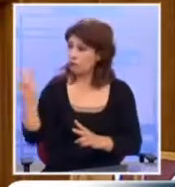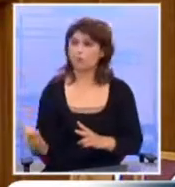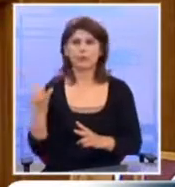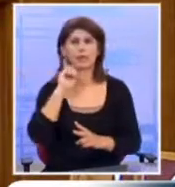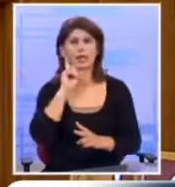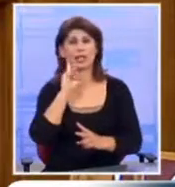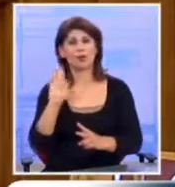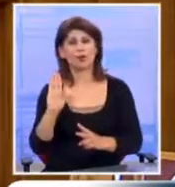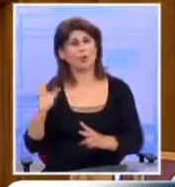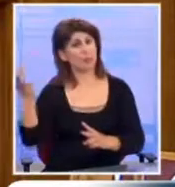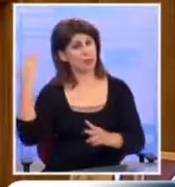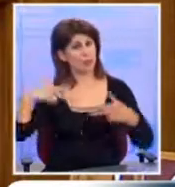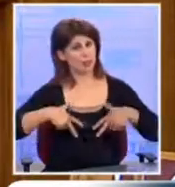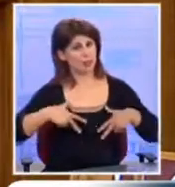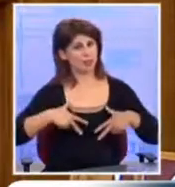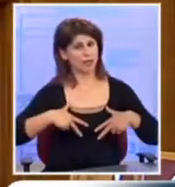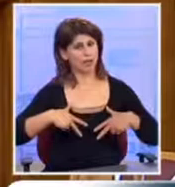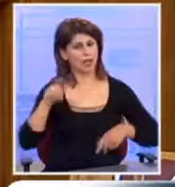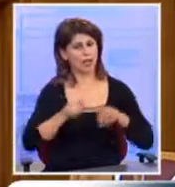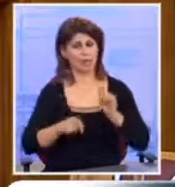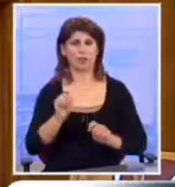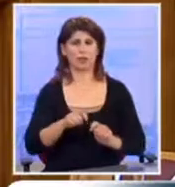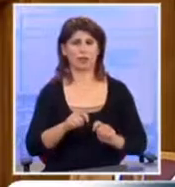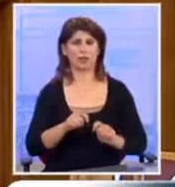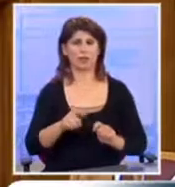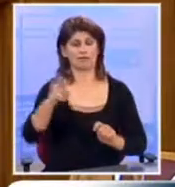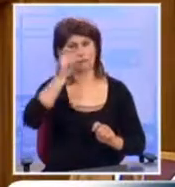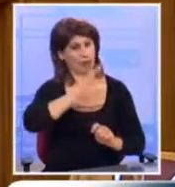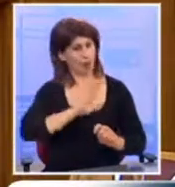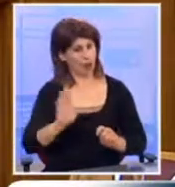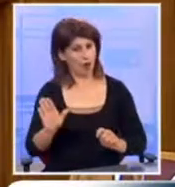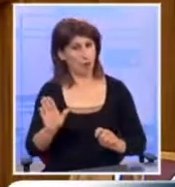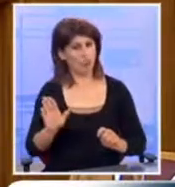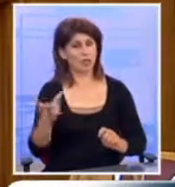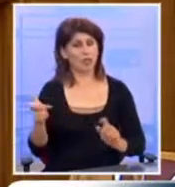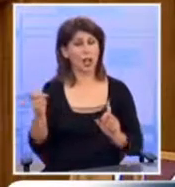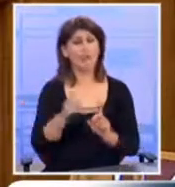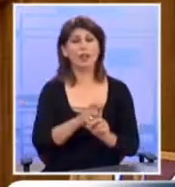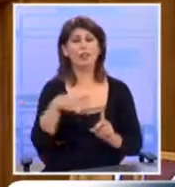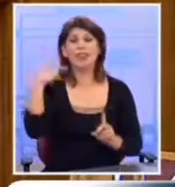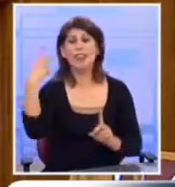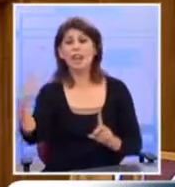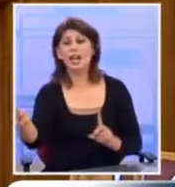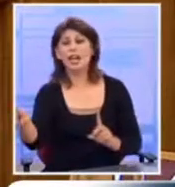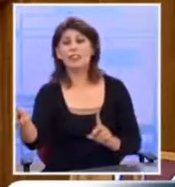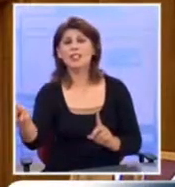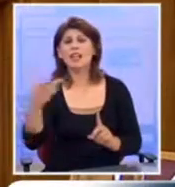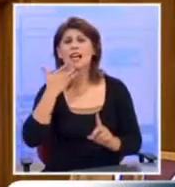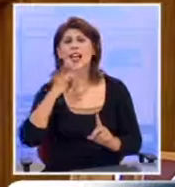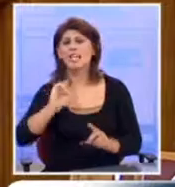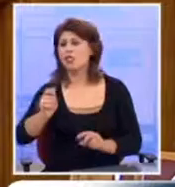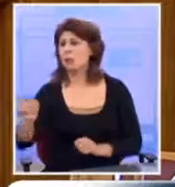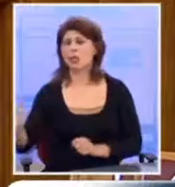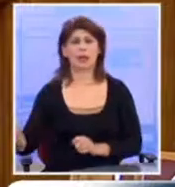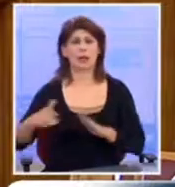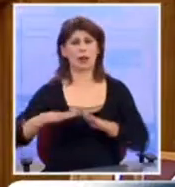και οι προηγούμενοι κυβερνώντες είχατε στήσει. Το ομολογούμε λοιπόν ότι αποκλείουμε τα δικά σας χρυσοπληρωμένα